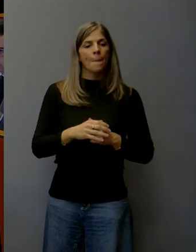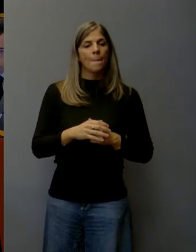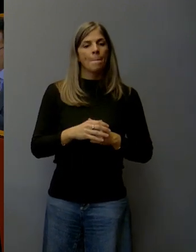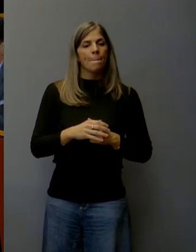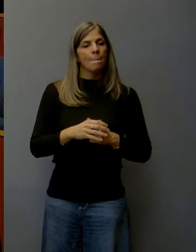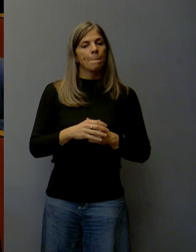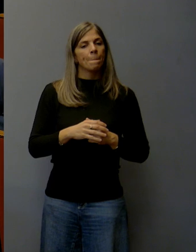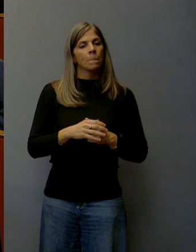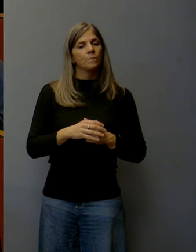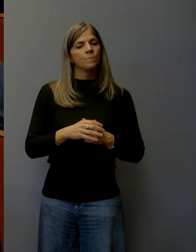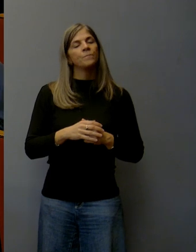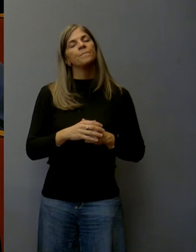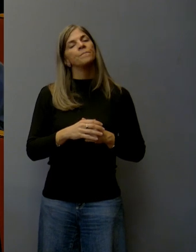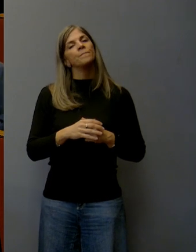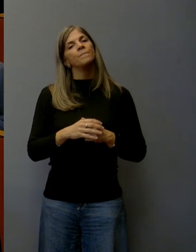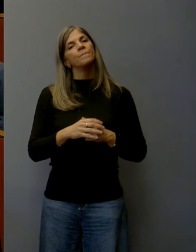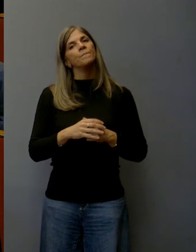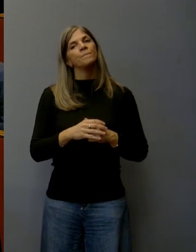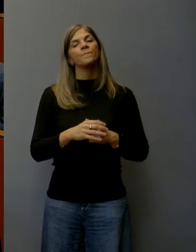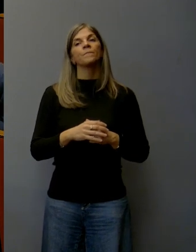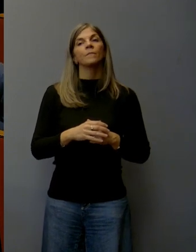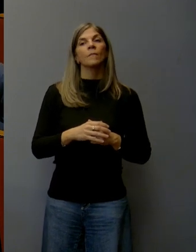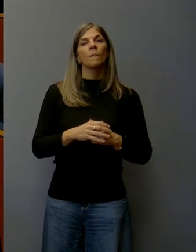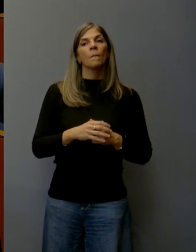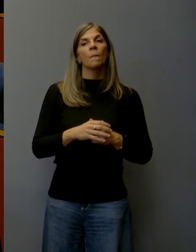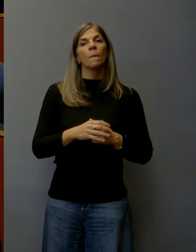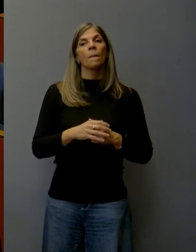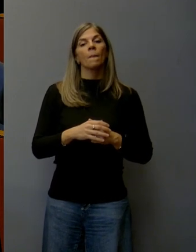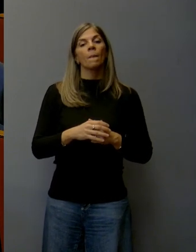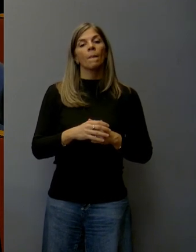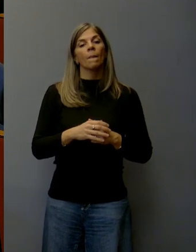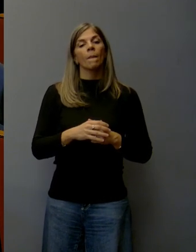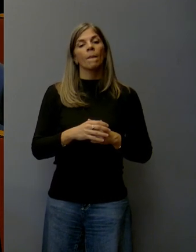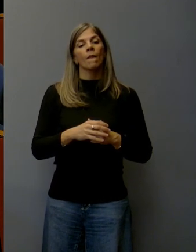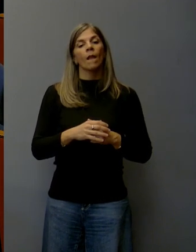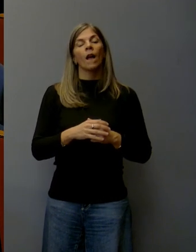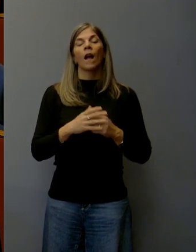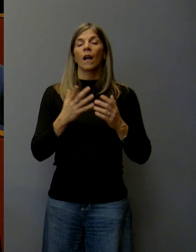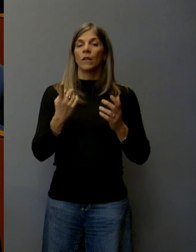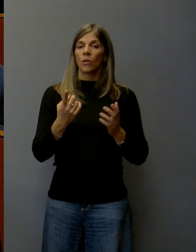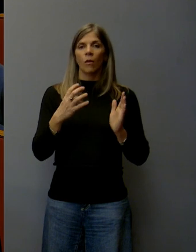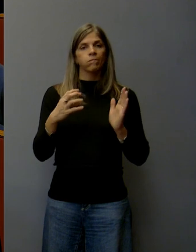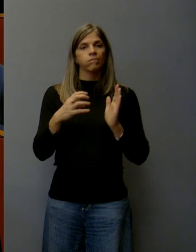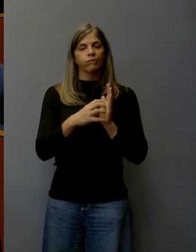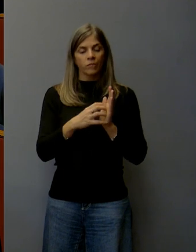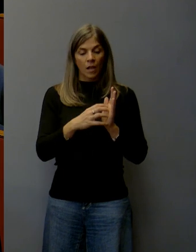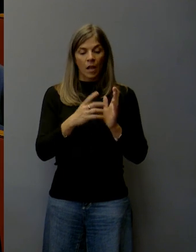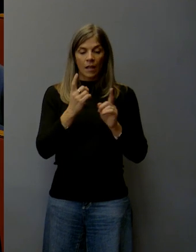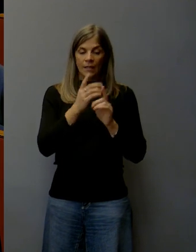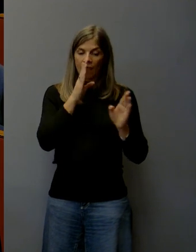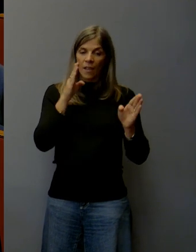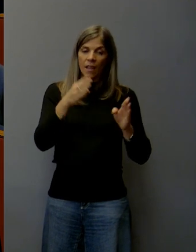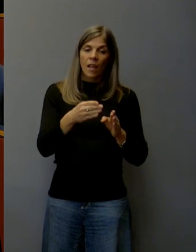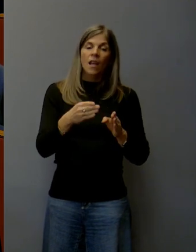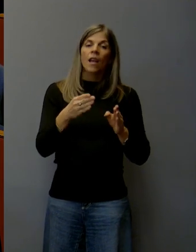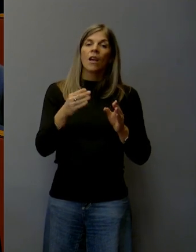e la città come dicevo prima un capitolo dedicato alla città dell'Istruzione che sia per tutti e